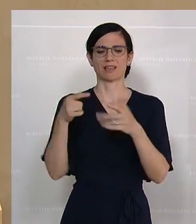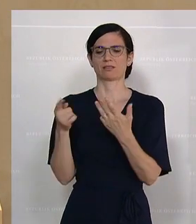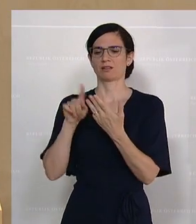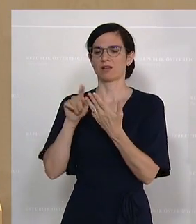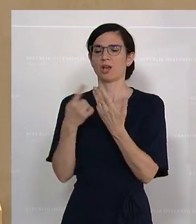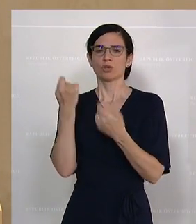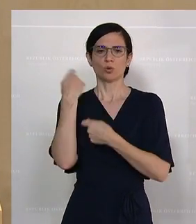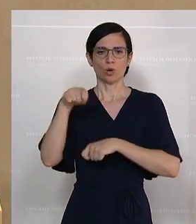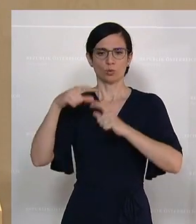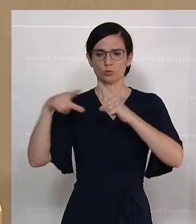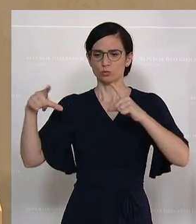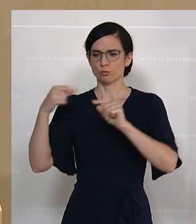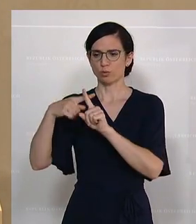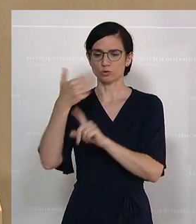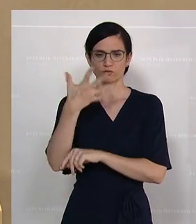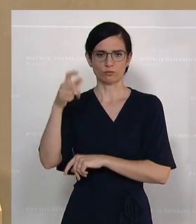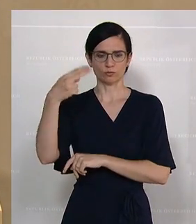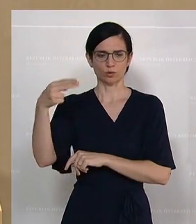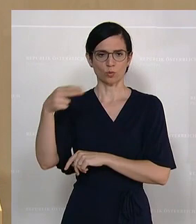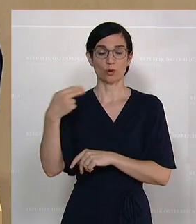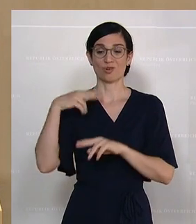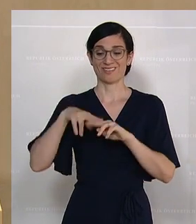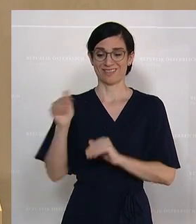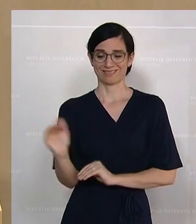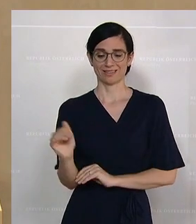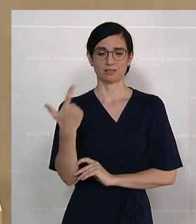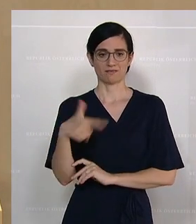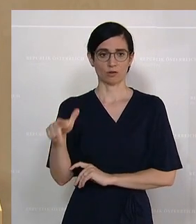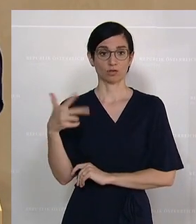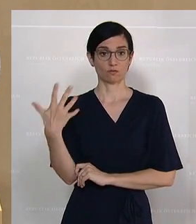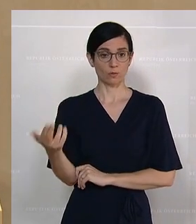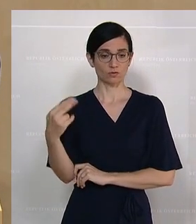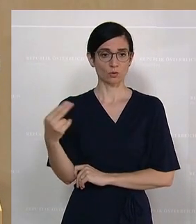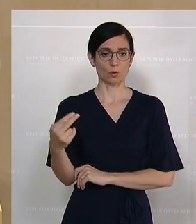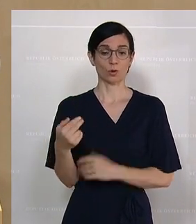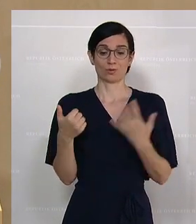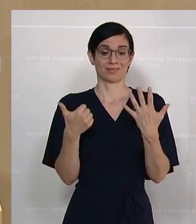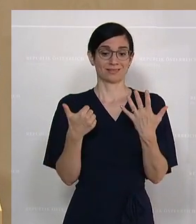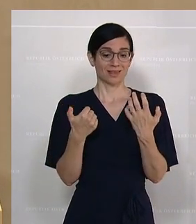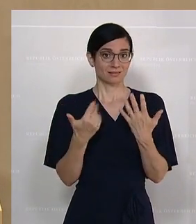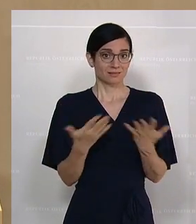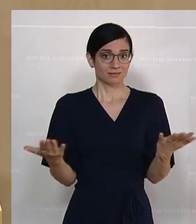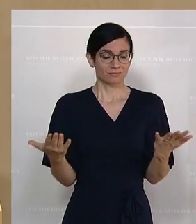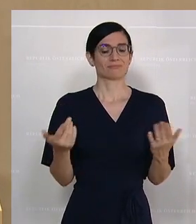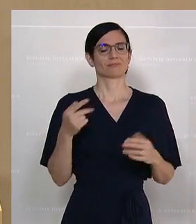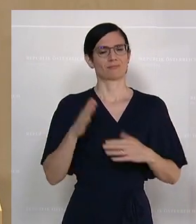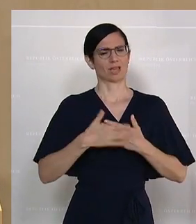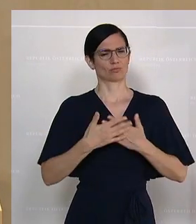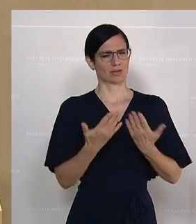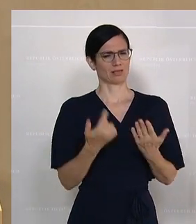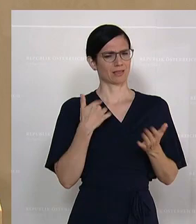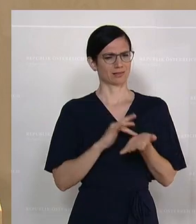in der höhe von 500 euro beziehungsweise für kinder 250 und zu guter letzt noch ein beispiel wenn man eine familie